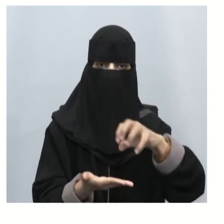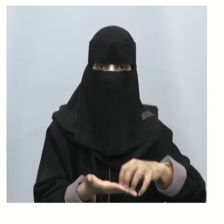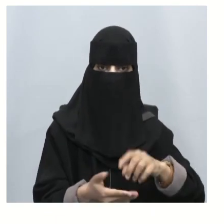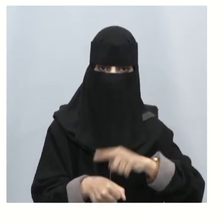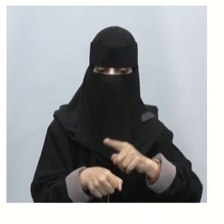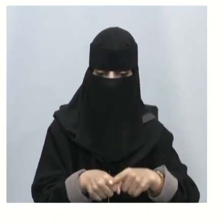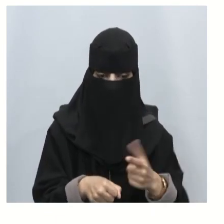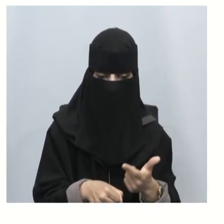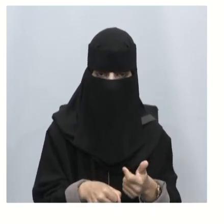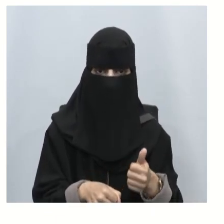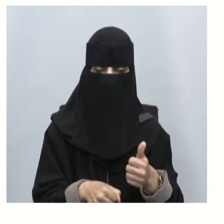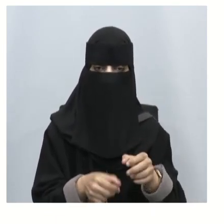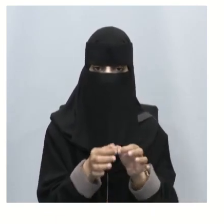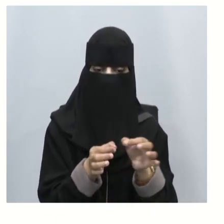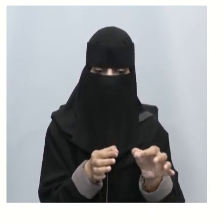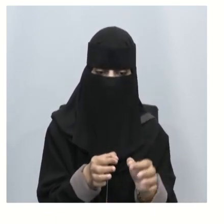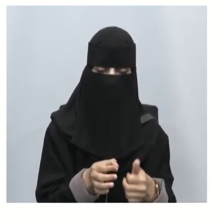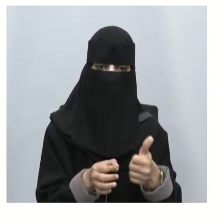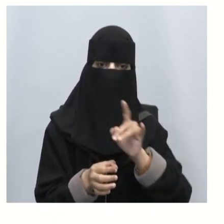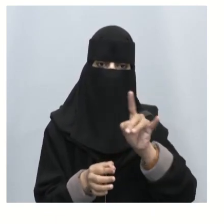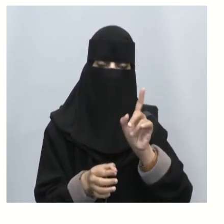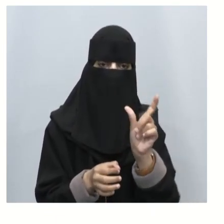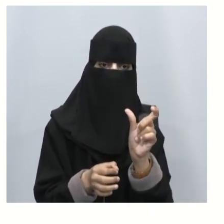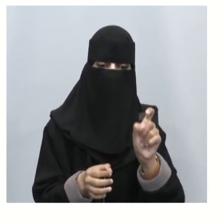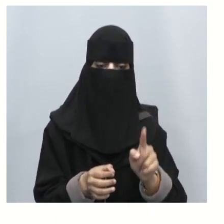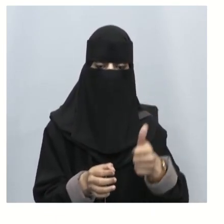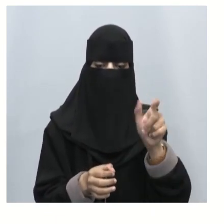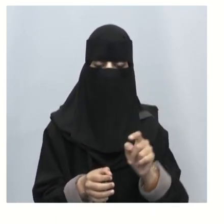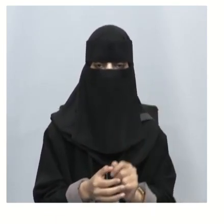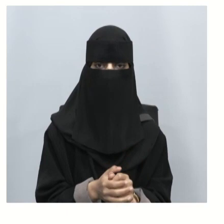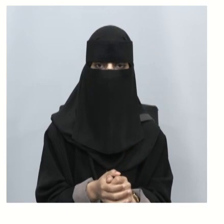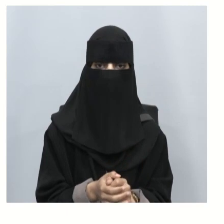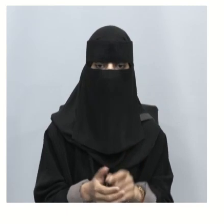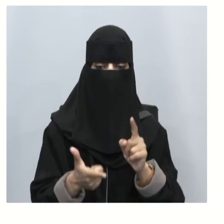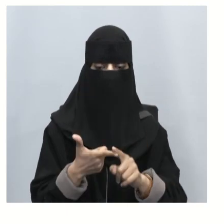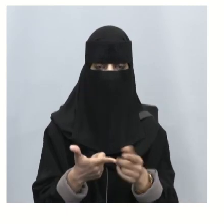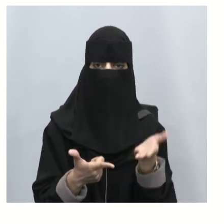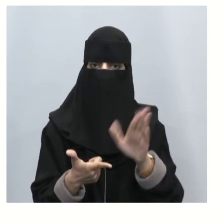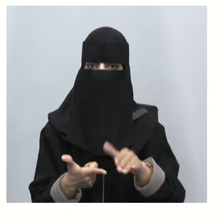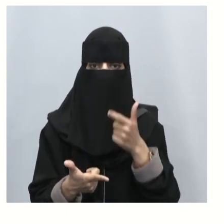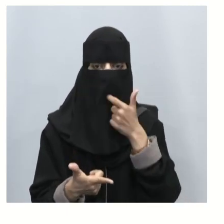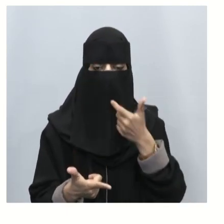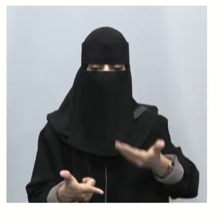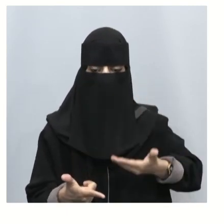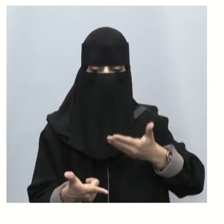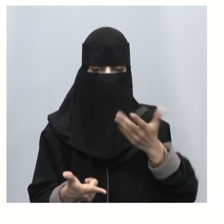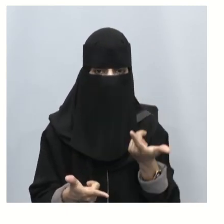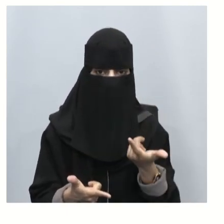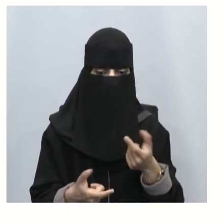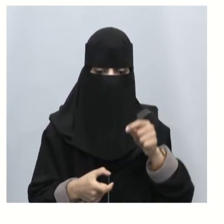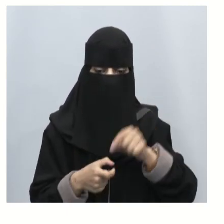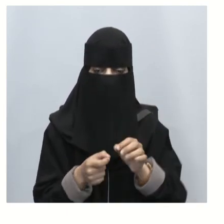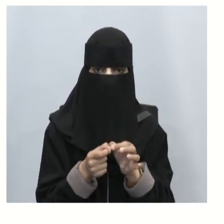ذلك الى الانبار متى توفي ابو العباس طلابي وطالباتي